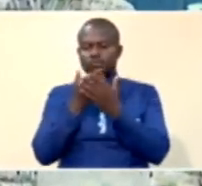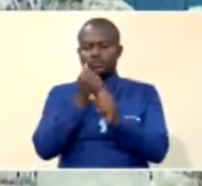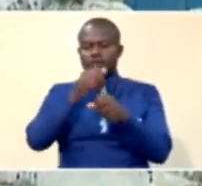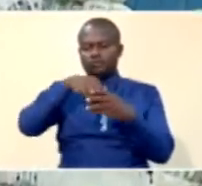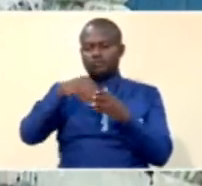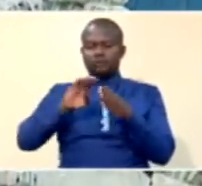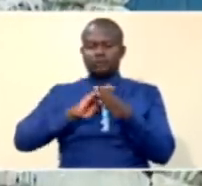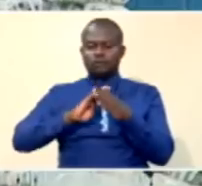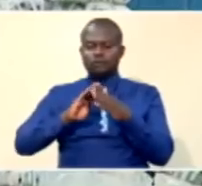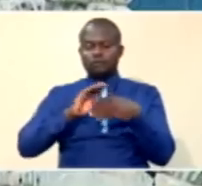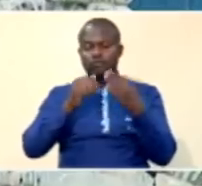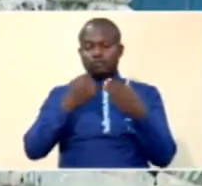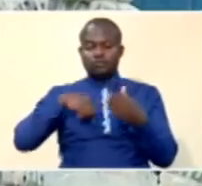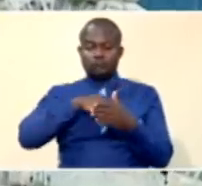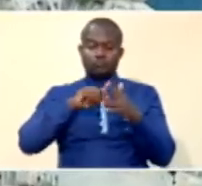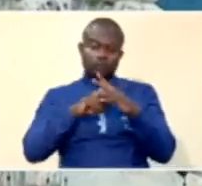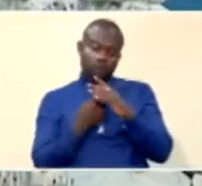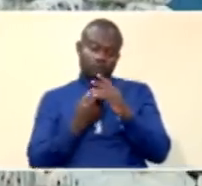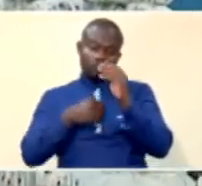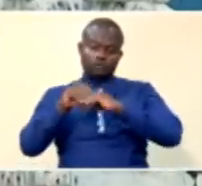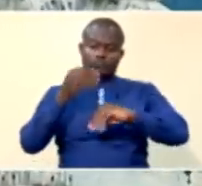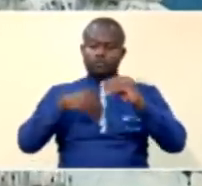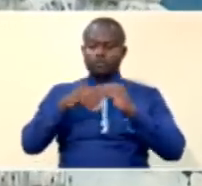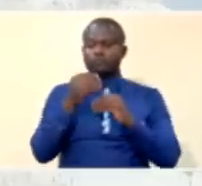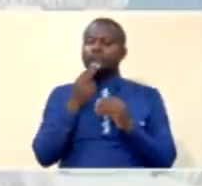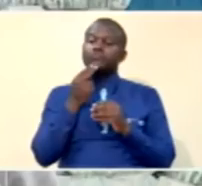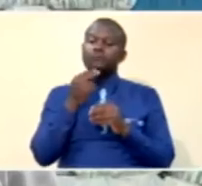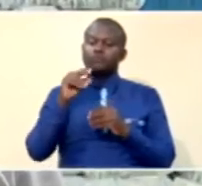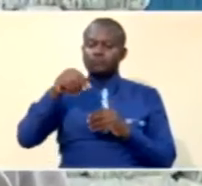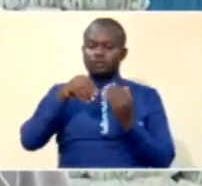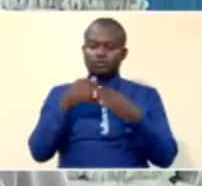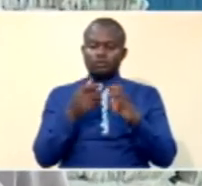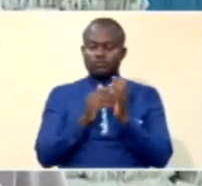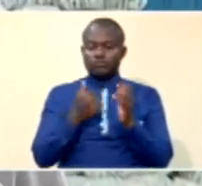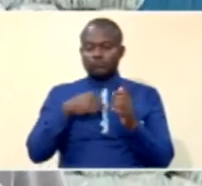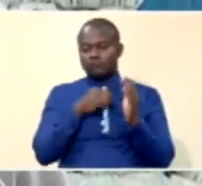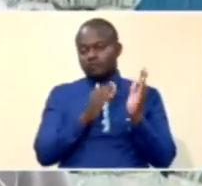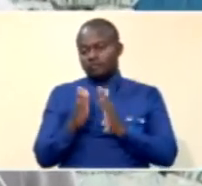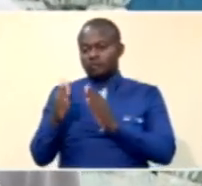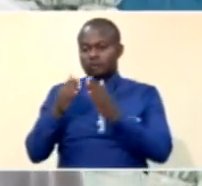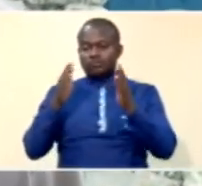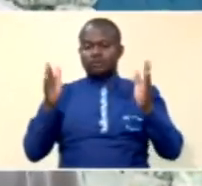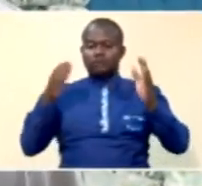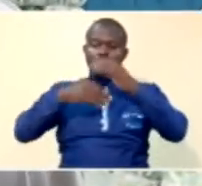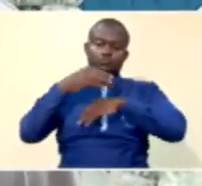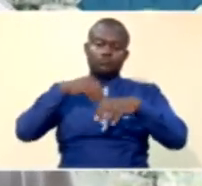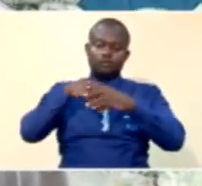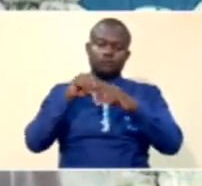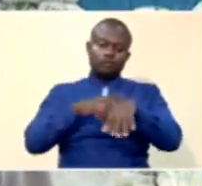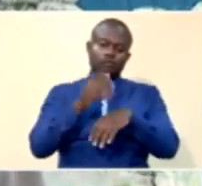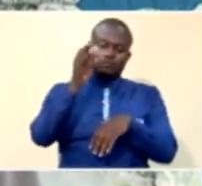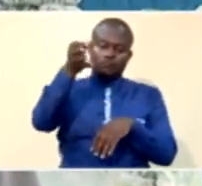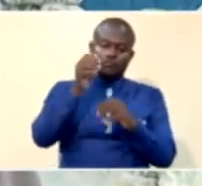gukoreramo ubucuruzi. Twe twatangije ubucuruzi bw'umunyu kandi turateganya gufungura uruganda hano mu gihe